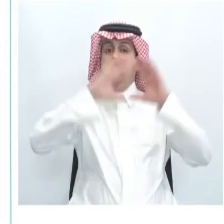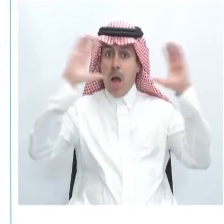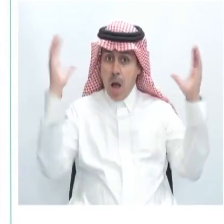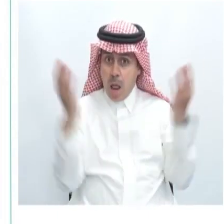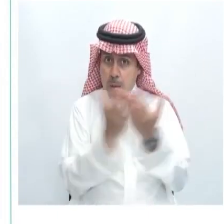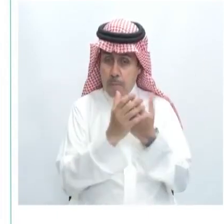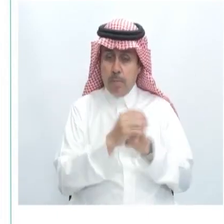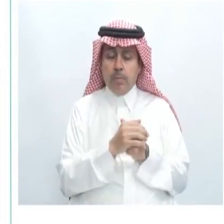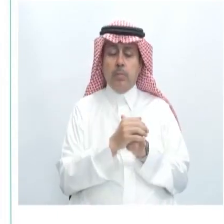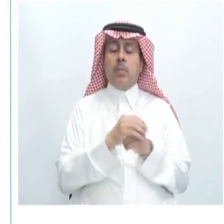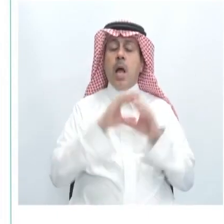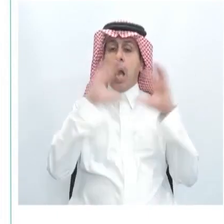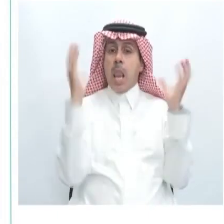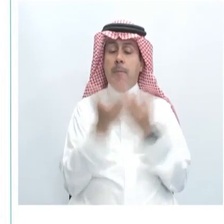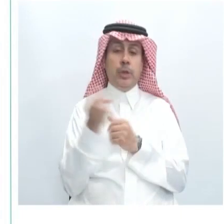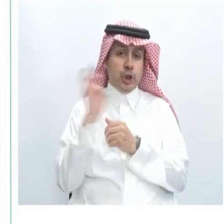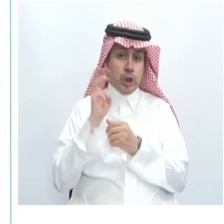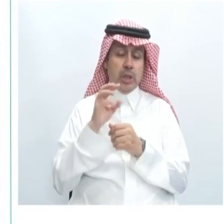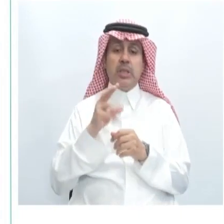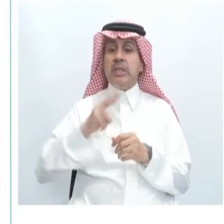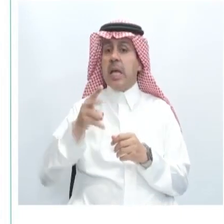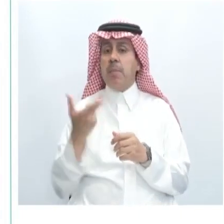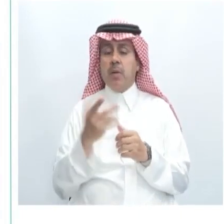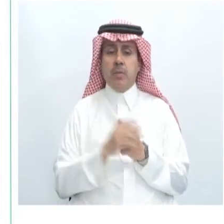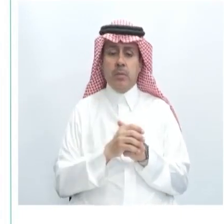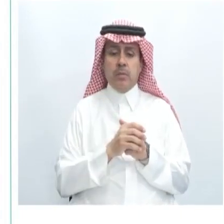وفي عالم الشركات خلال هذه الفتره